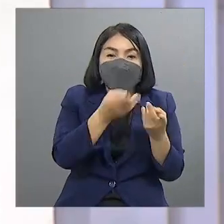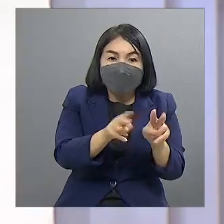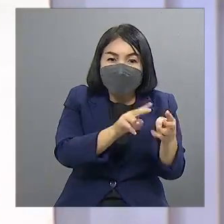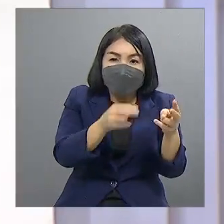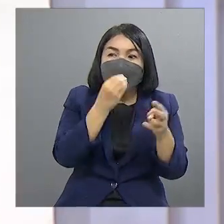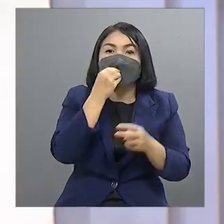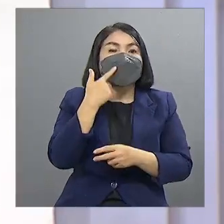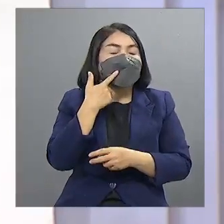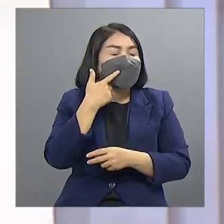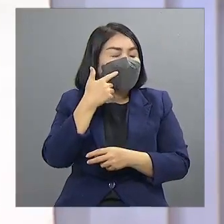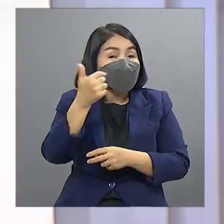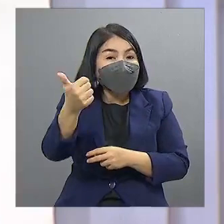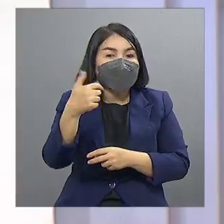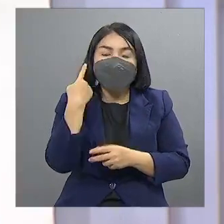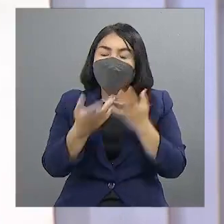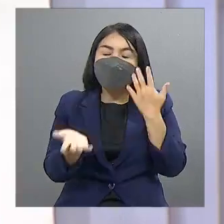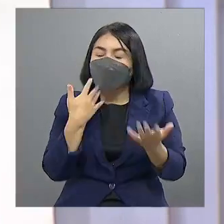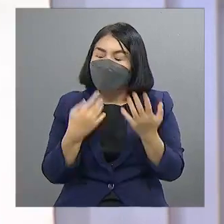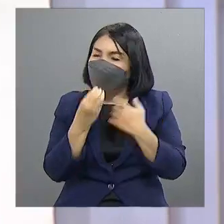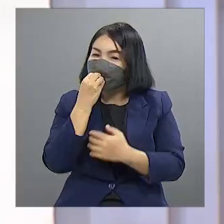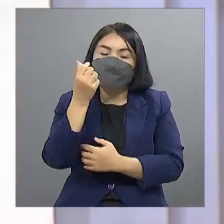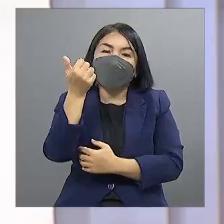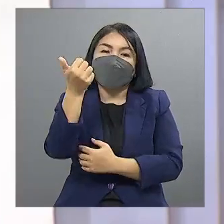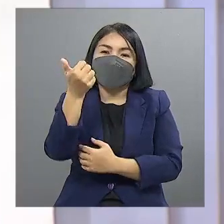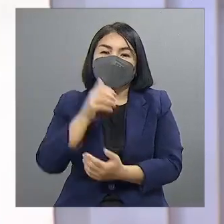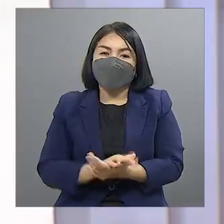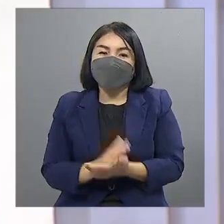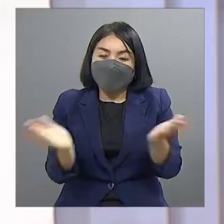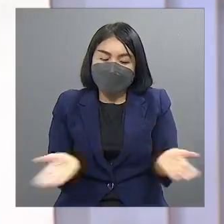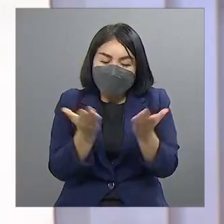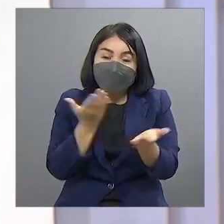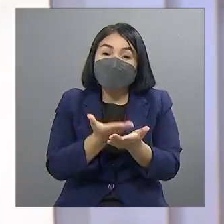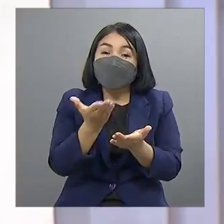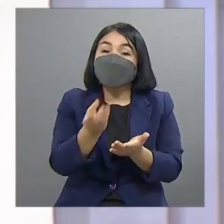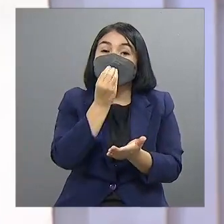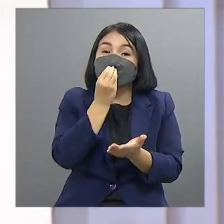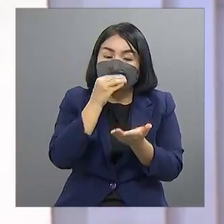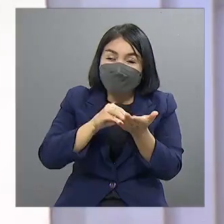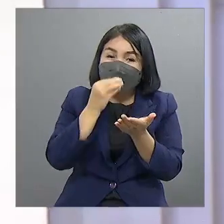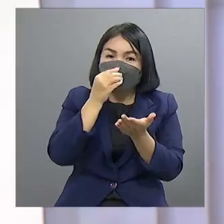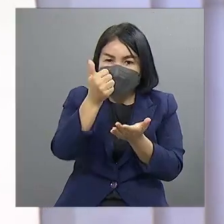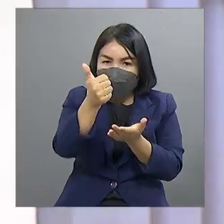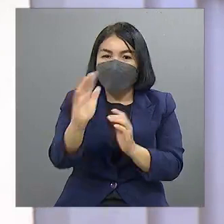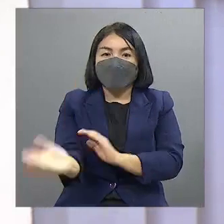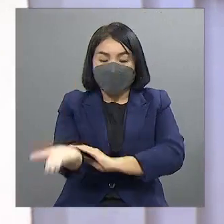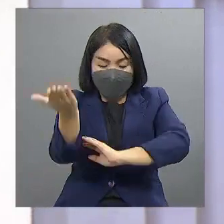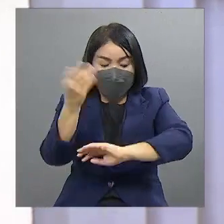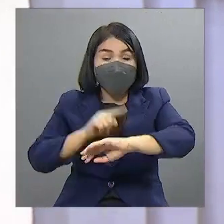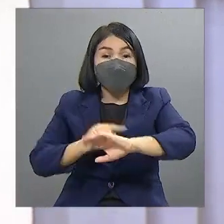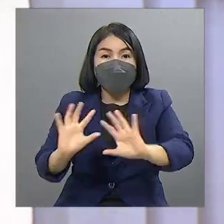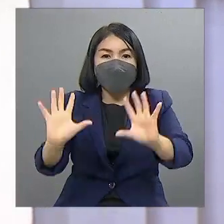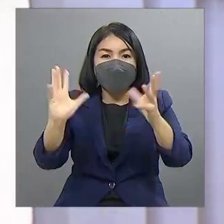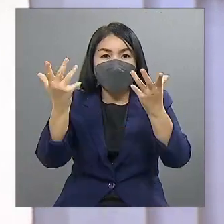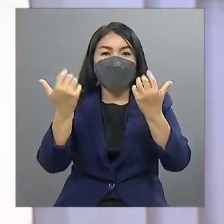ๆ กินกับใครก็อร่อย กินกับใครก็อร่อยนะครับอุดหนุนน้ำจิ้มของคุณพลอยได้เลยนะครับส่วนเช้านี้หมดเวลาของรายการวันใหม่วาไร